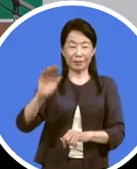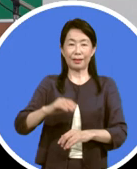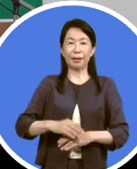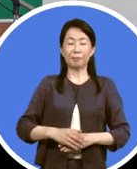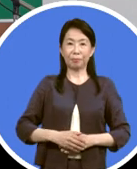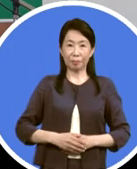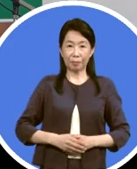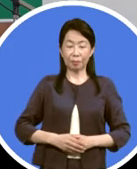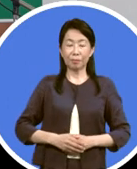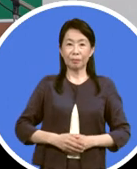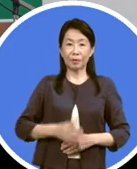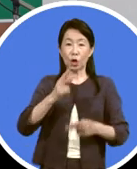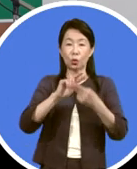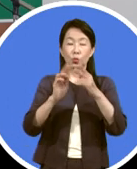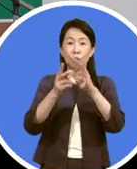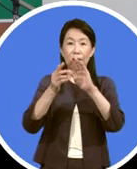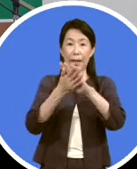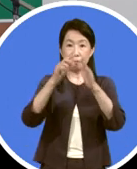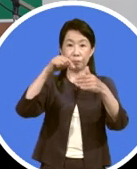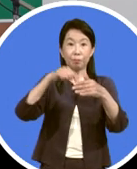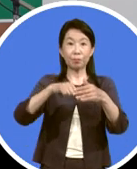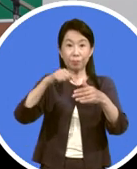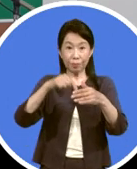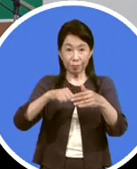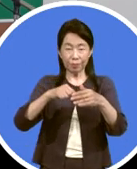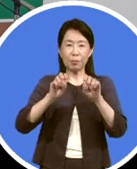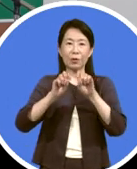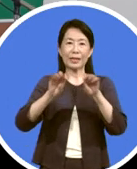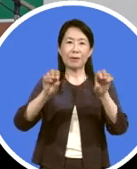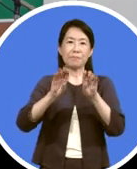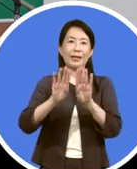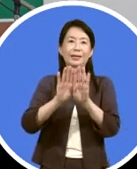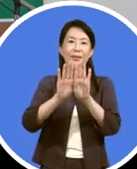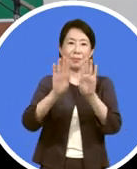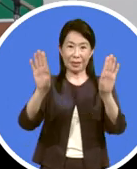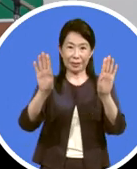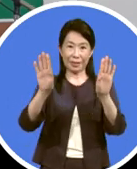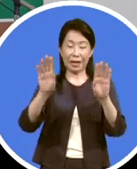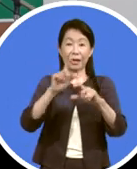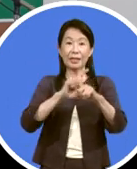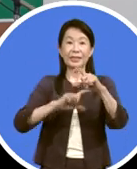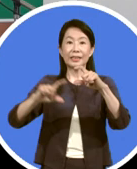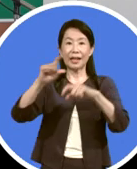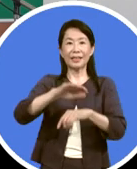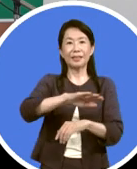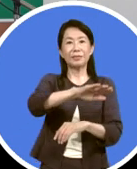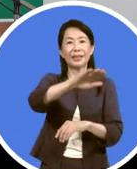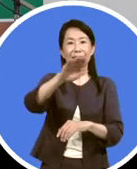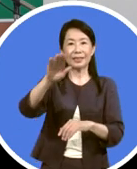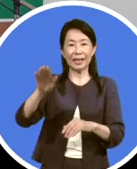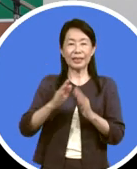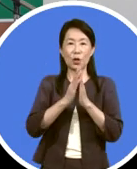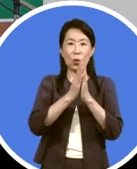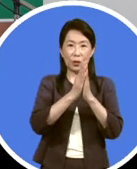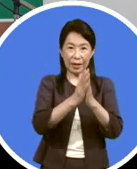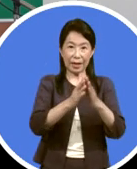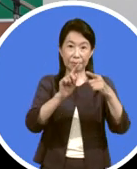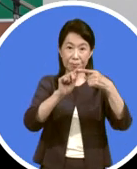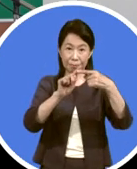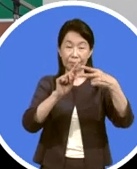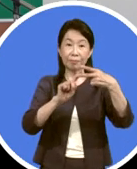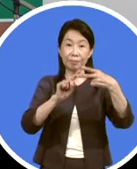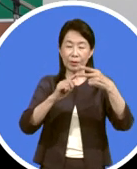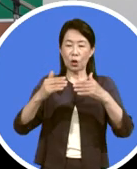でございますこれを受けまして県内でももう始まっておりますけれどもさらに皆さんに向けてですねお願いたそれから